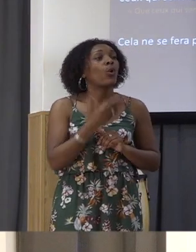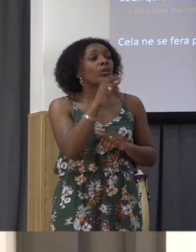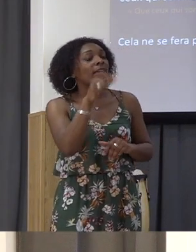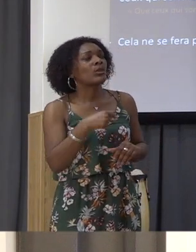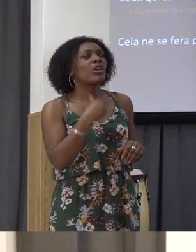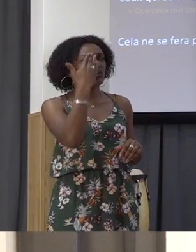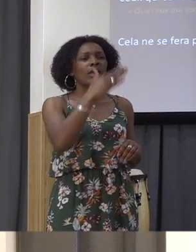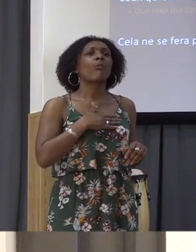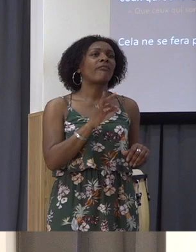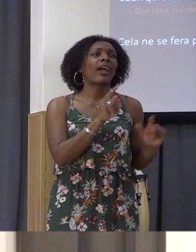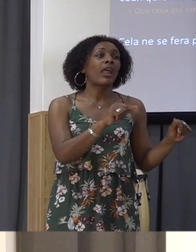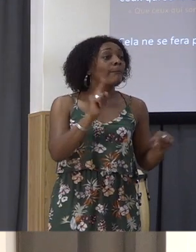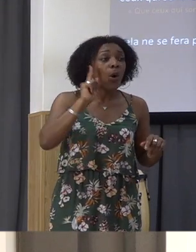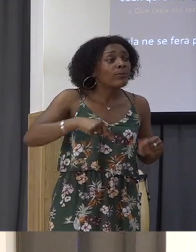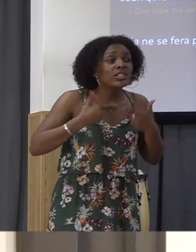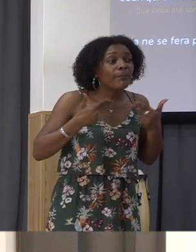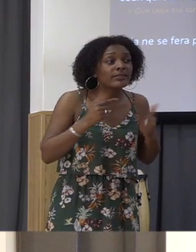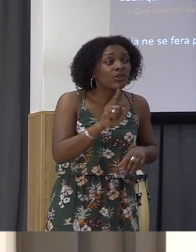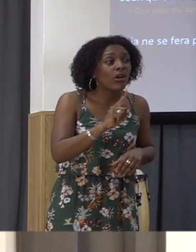Ce n'est pas forcément le pasteur ni un ancien.